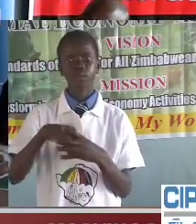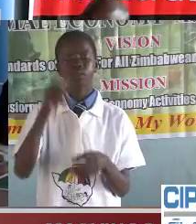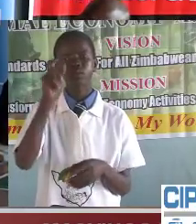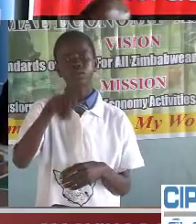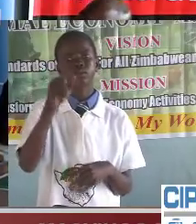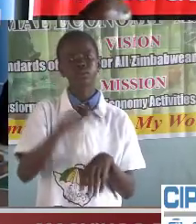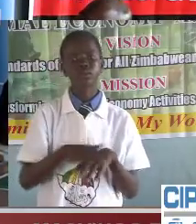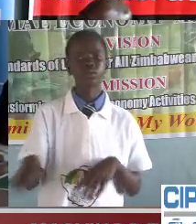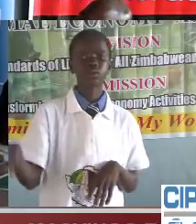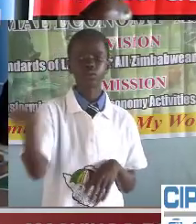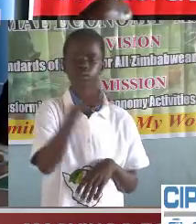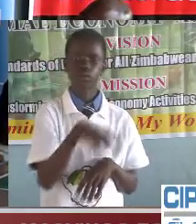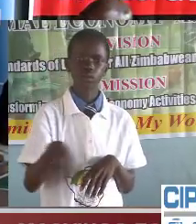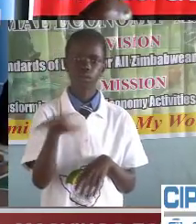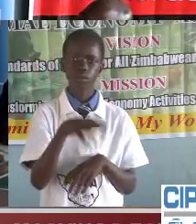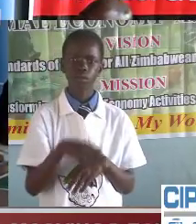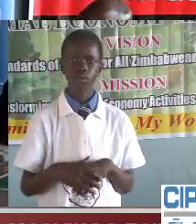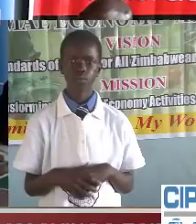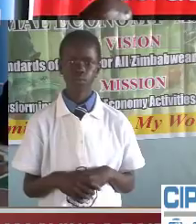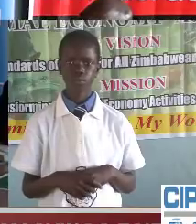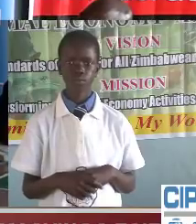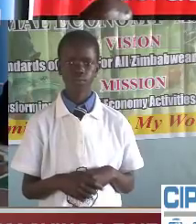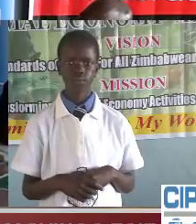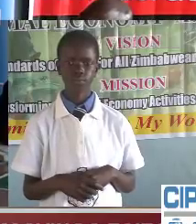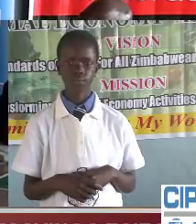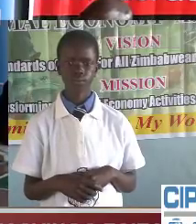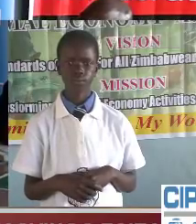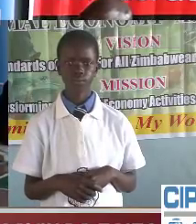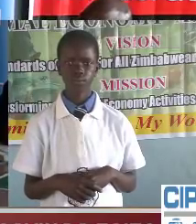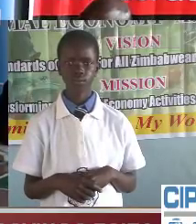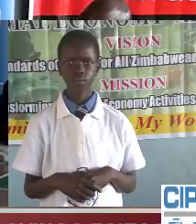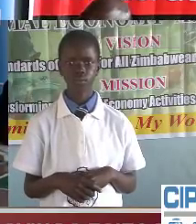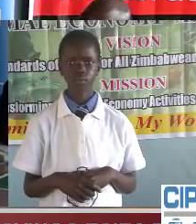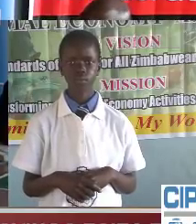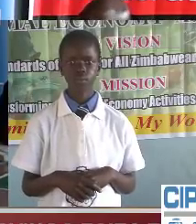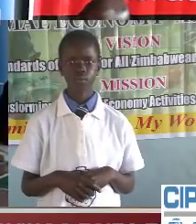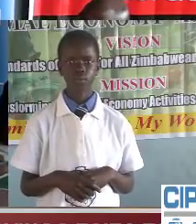isu ma-informal traders vadoda kuti tiformalize.